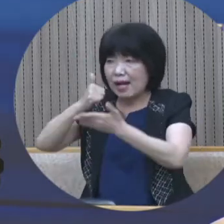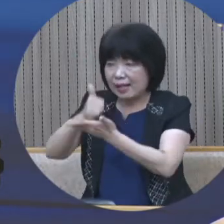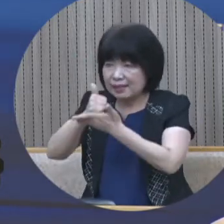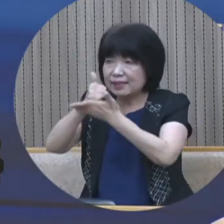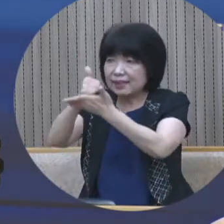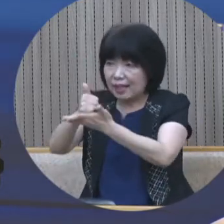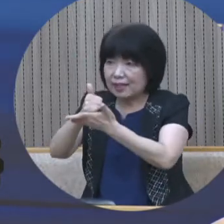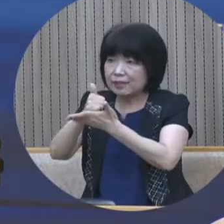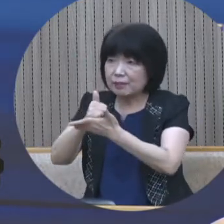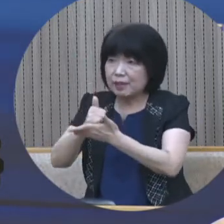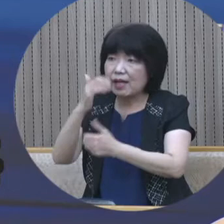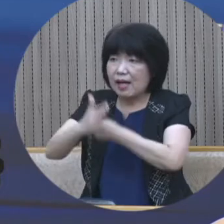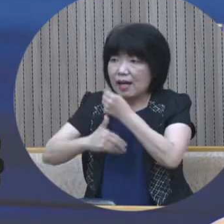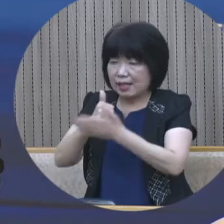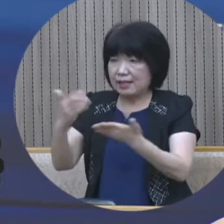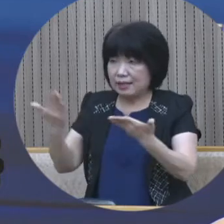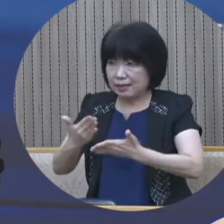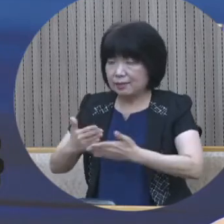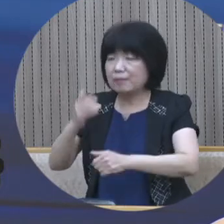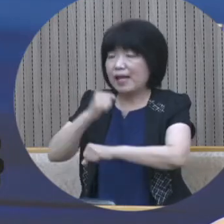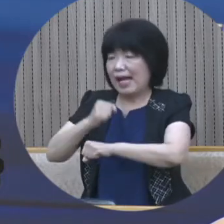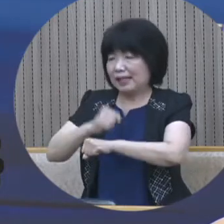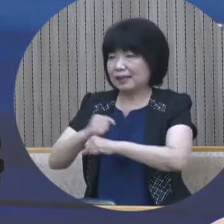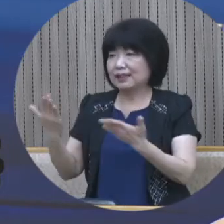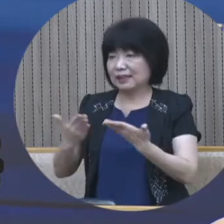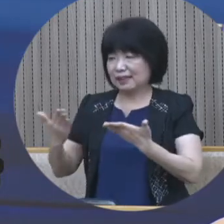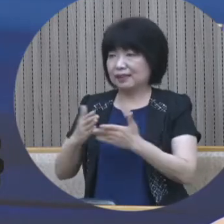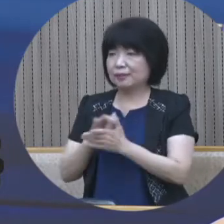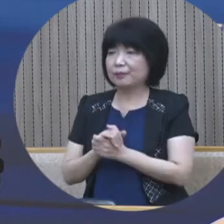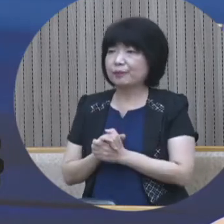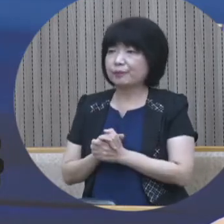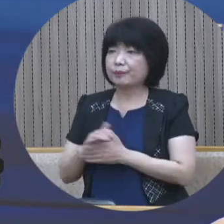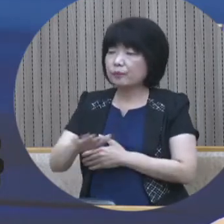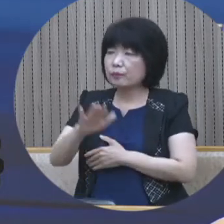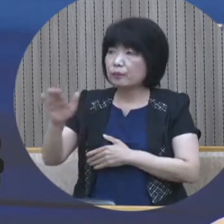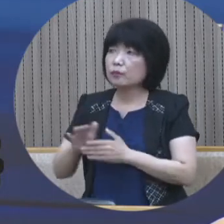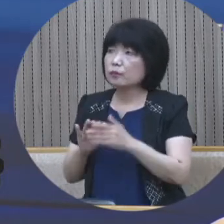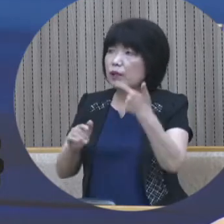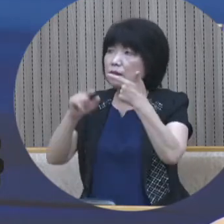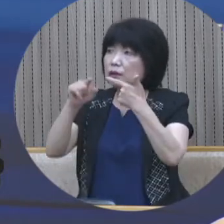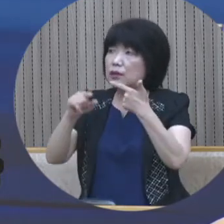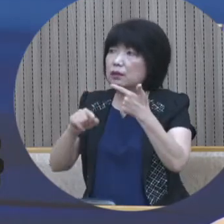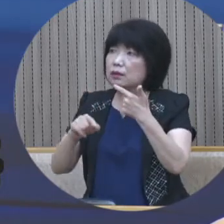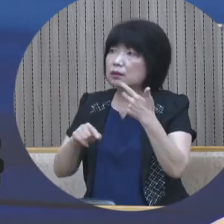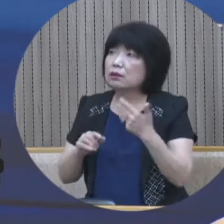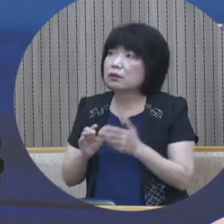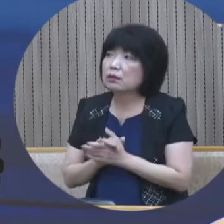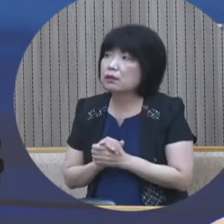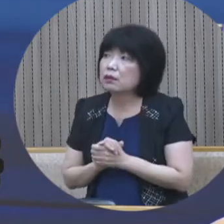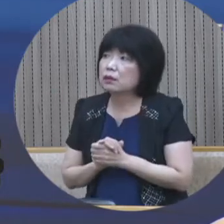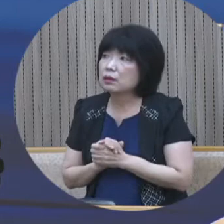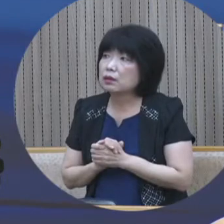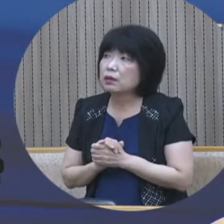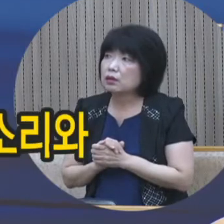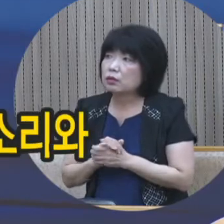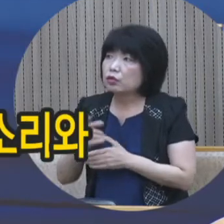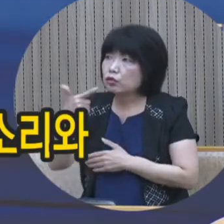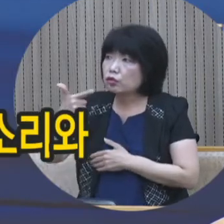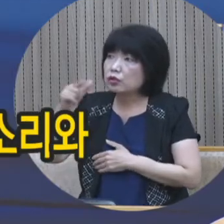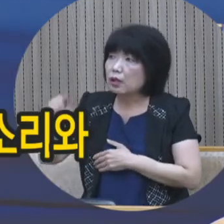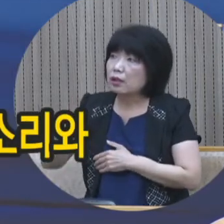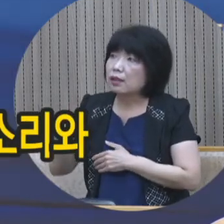하나님께서 하나님의 일을 하신다는 겁니다. 우리 6절 말씀을 다 같이 읽습니다.